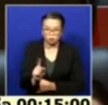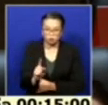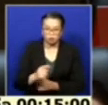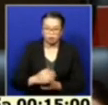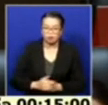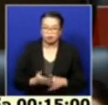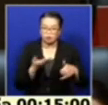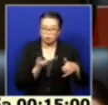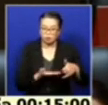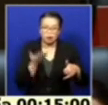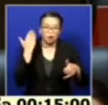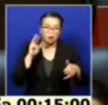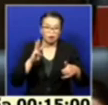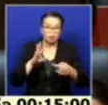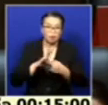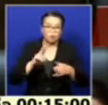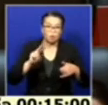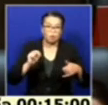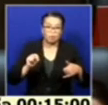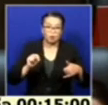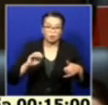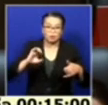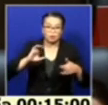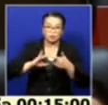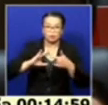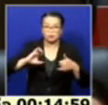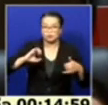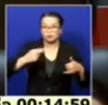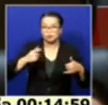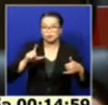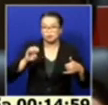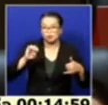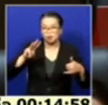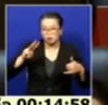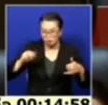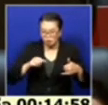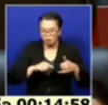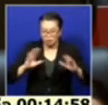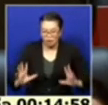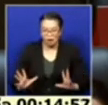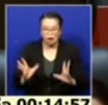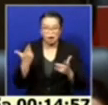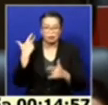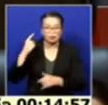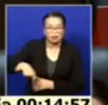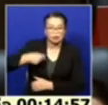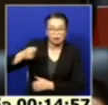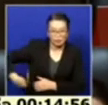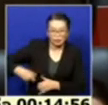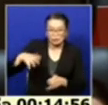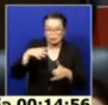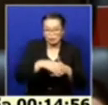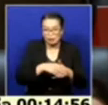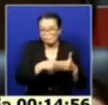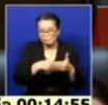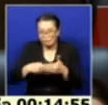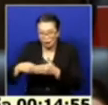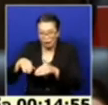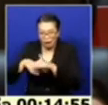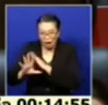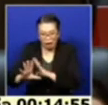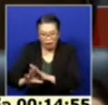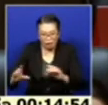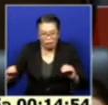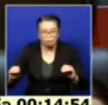ต้องขอบคุณท่านรัฐมนตรีต่างประเทศนะครับที่จะเข้ามาชี้แจงจะเข้ามาตอบคำถามให้พี่น้องประชาชนได้